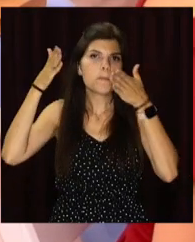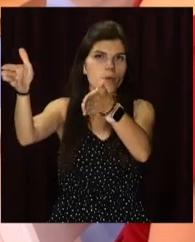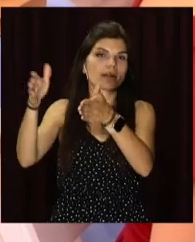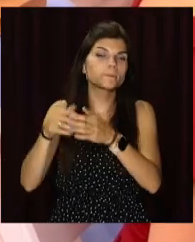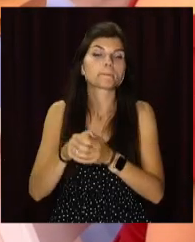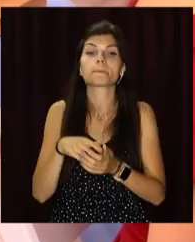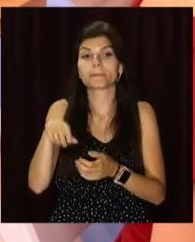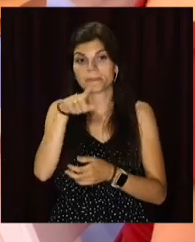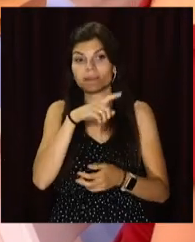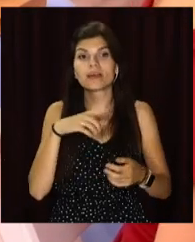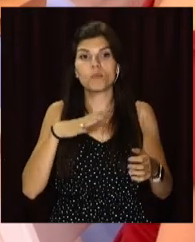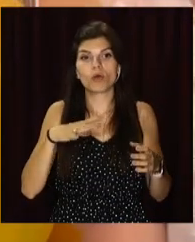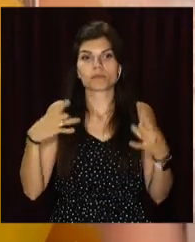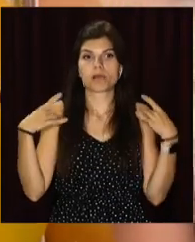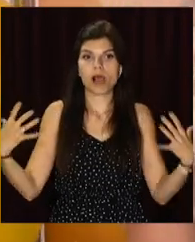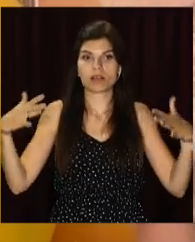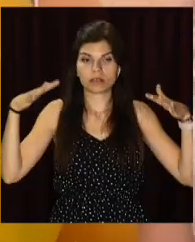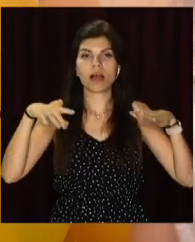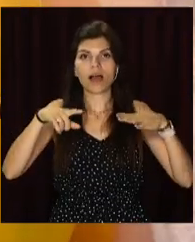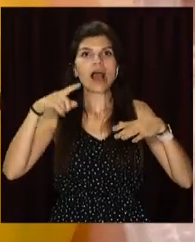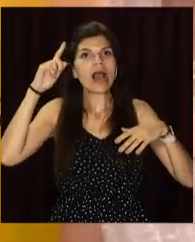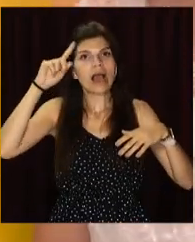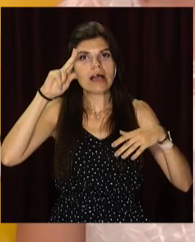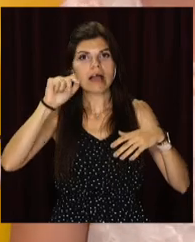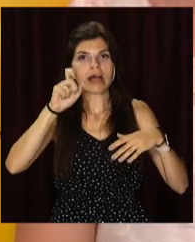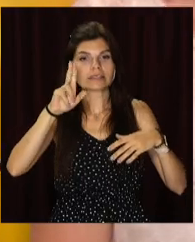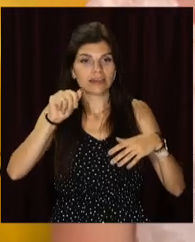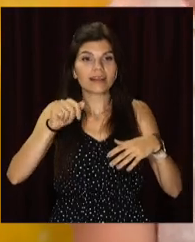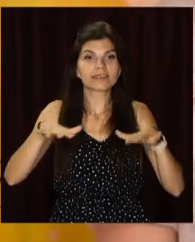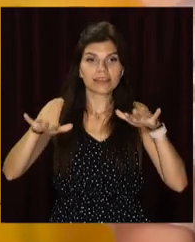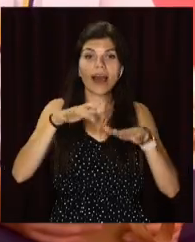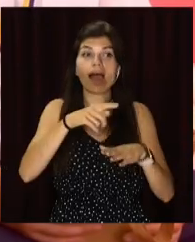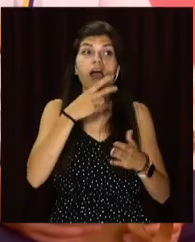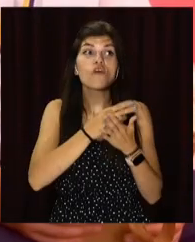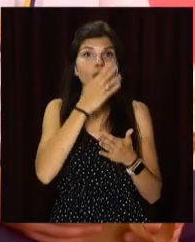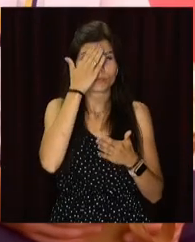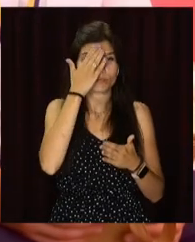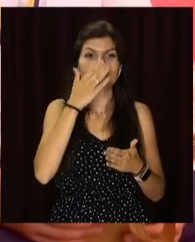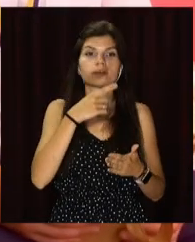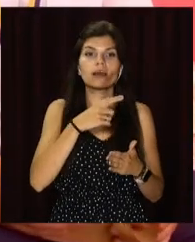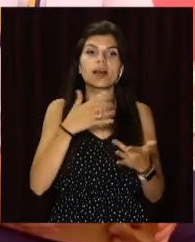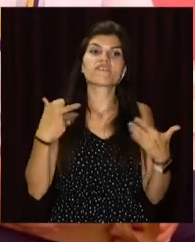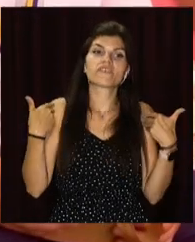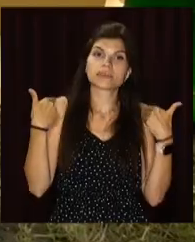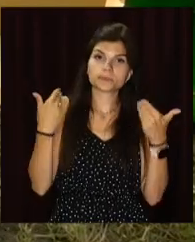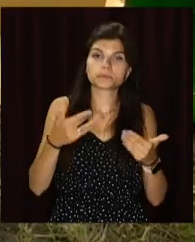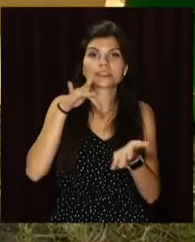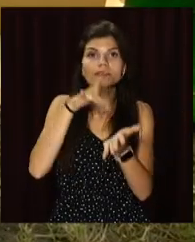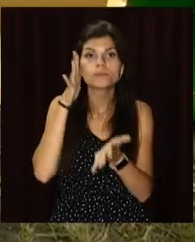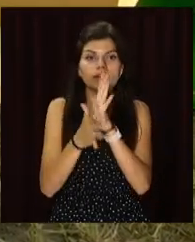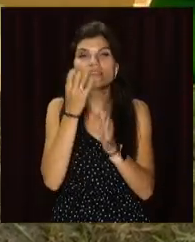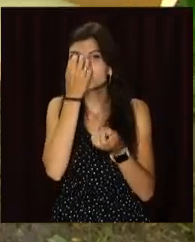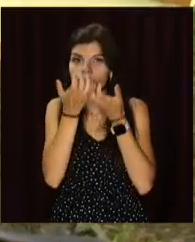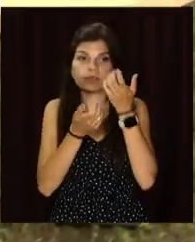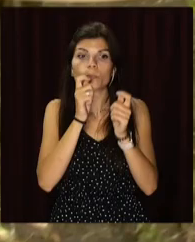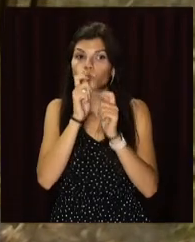дівчат організували вишуканий захід. Присутніх занурили у казку. Своїми талантами відмінники вітали творчі колективи міста. Центральний парк рясніть